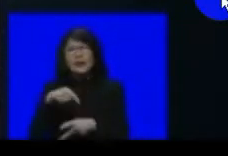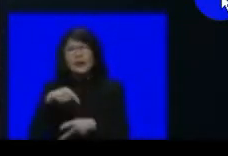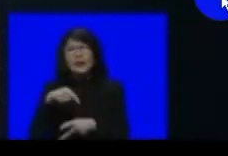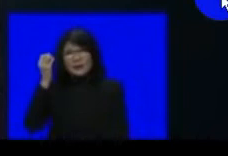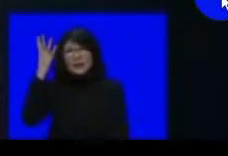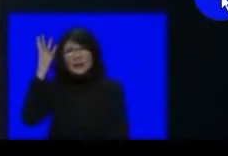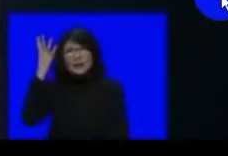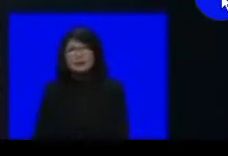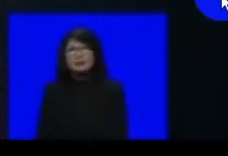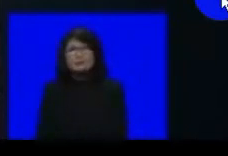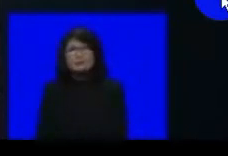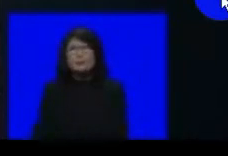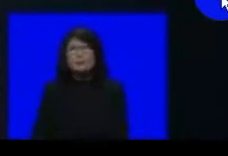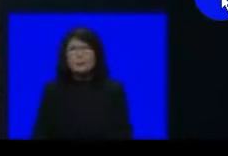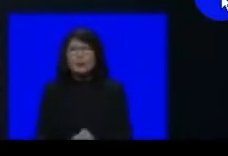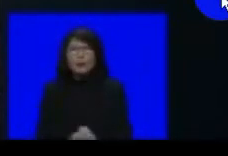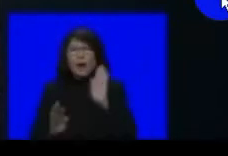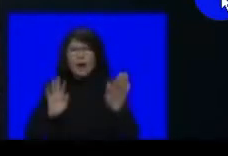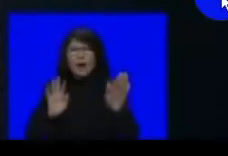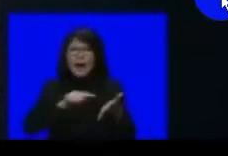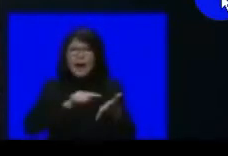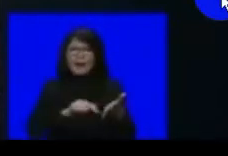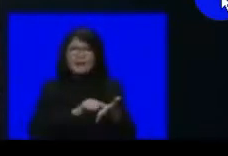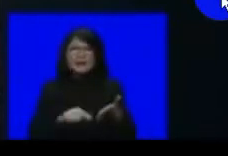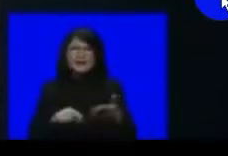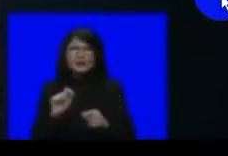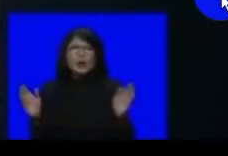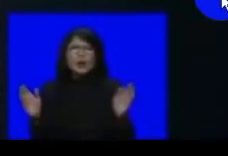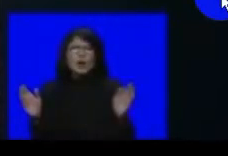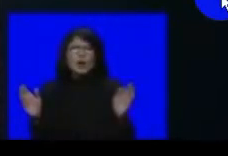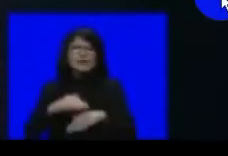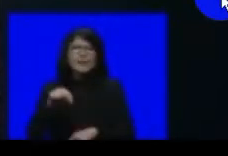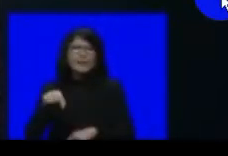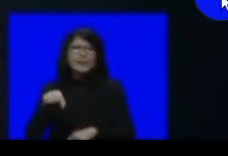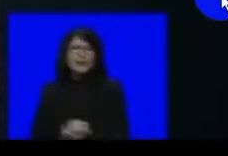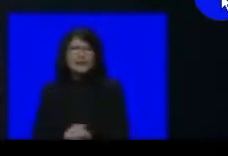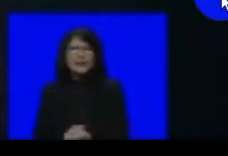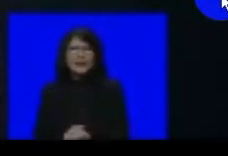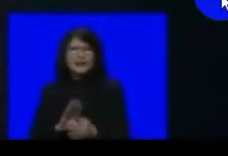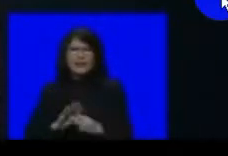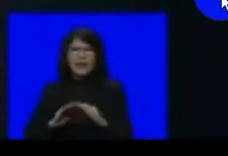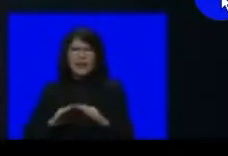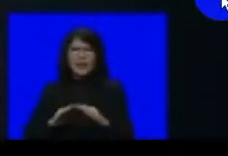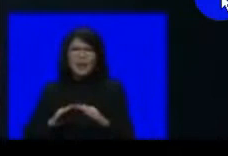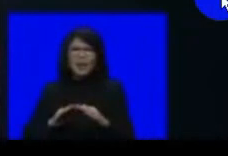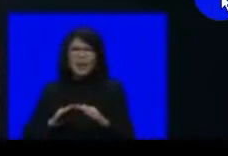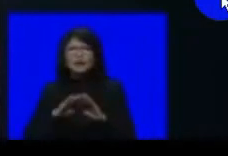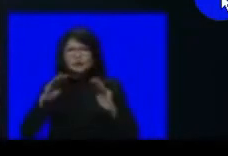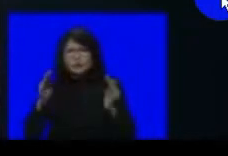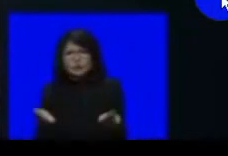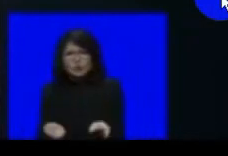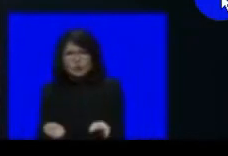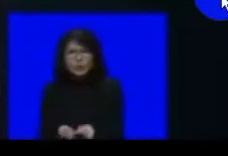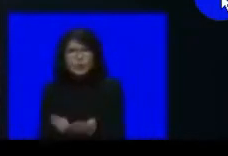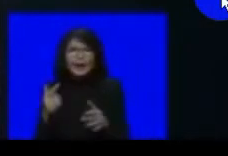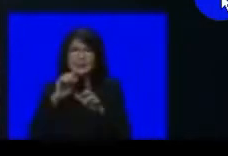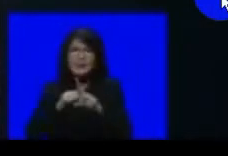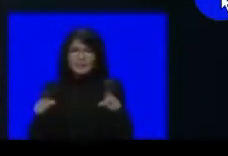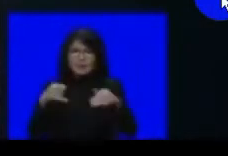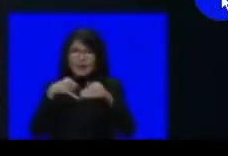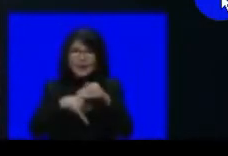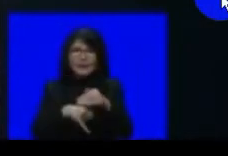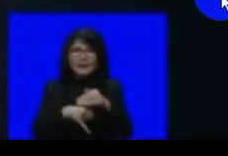bahwa aplikasi e-learning madrasah ini adalah casing. Casing yang sudah diisi